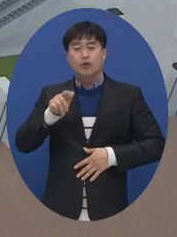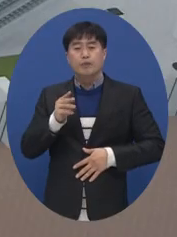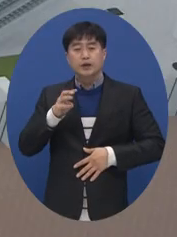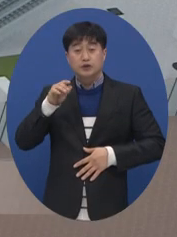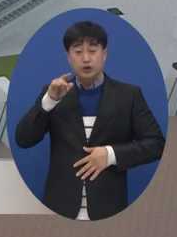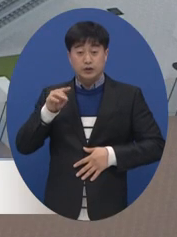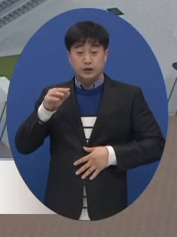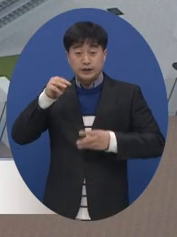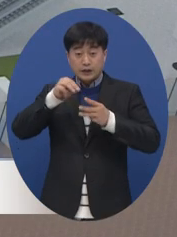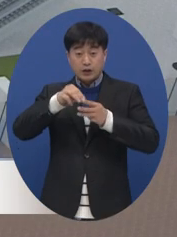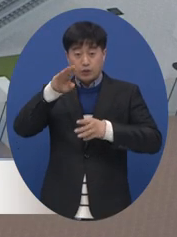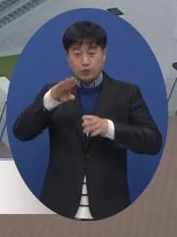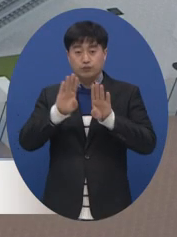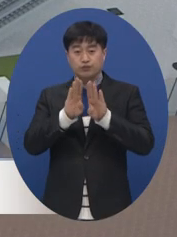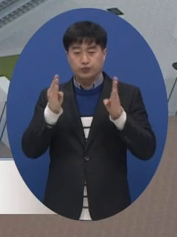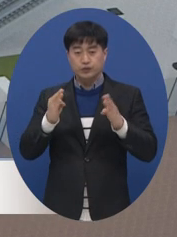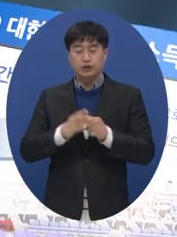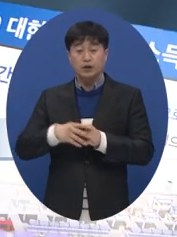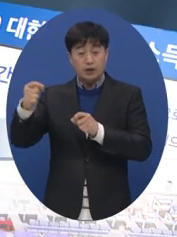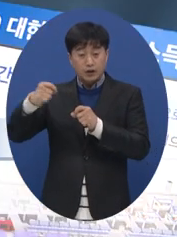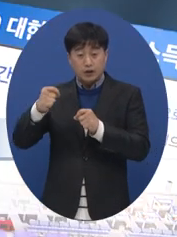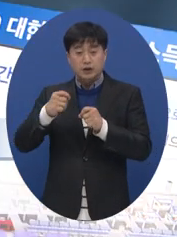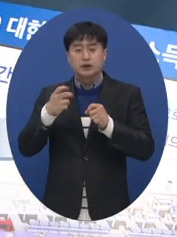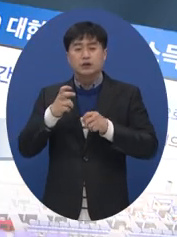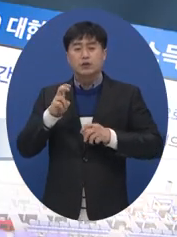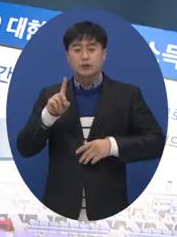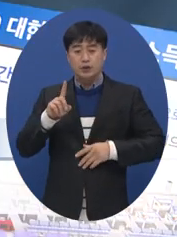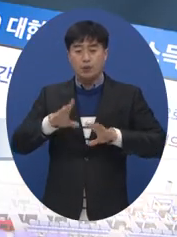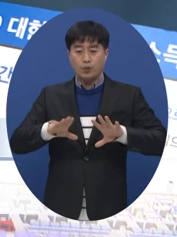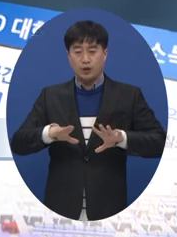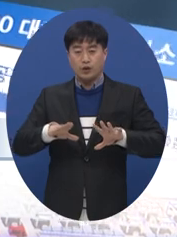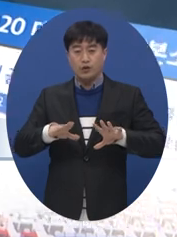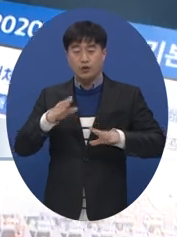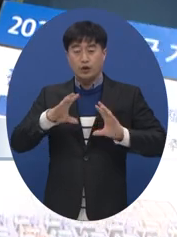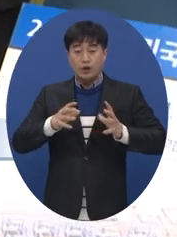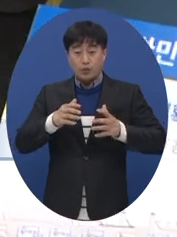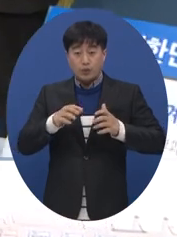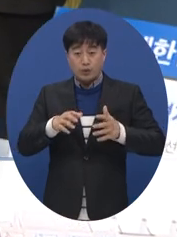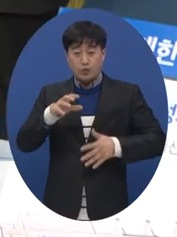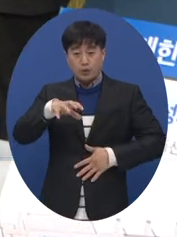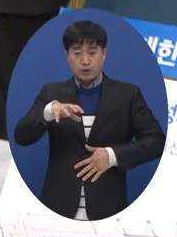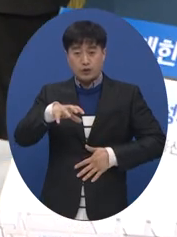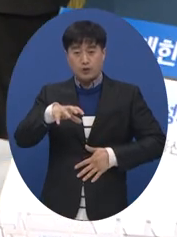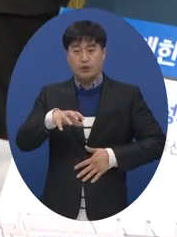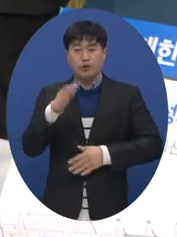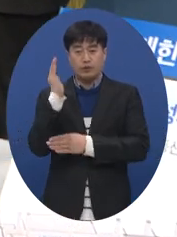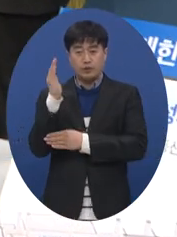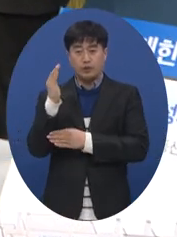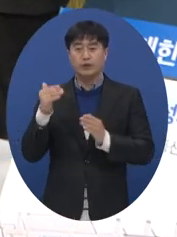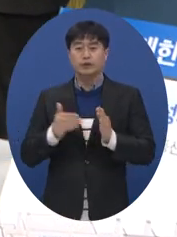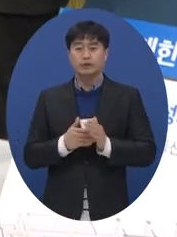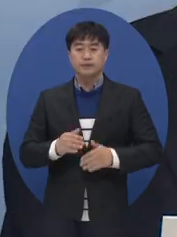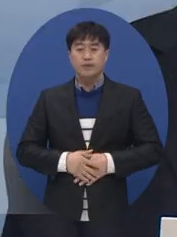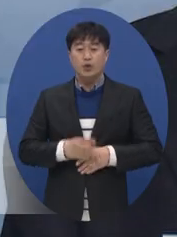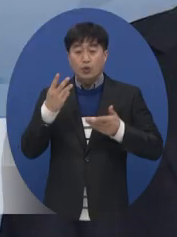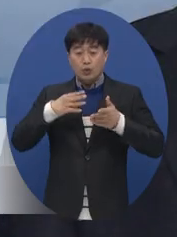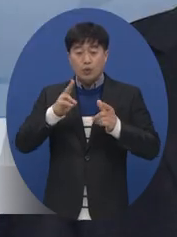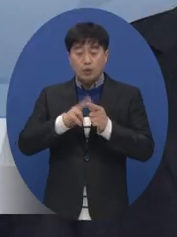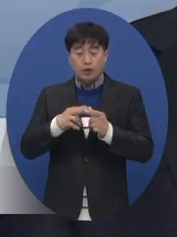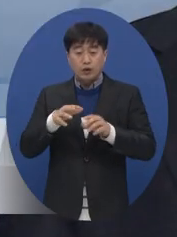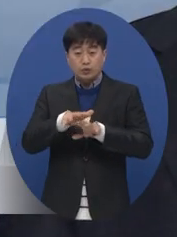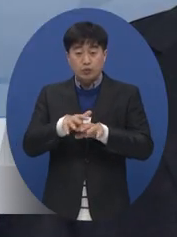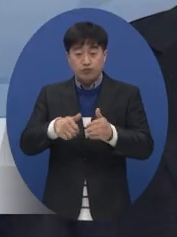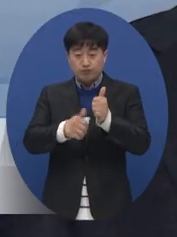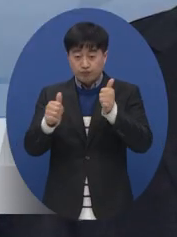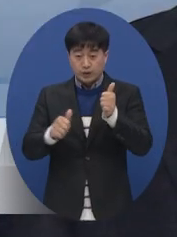합니다. 박람회를 앞두고 경기도는 21일 오늘 국회 정론관에서 언론 브리핑을 가졌습니다. 경기도와